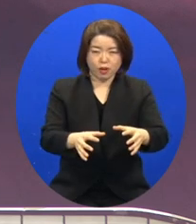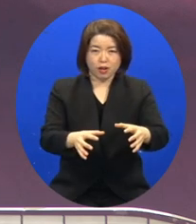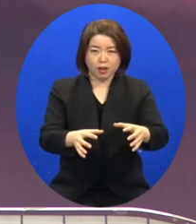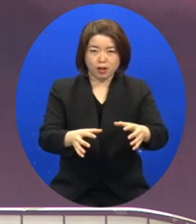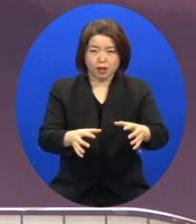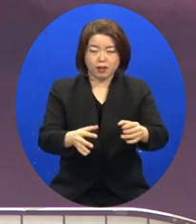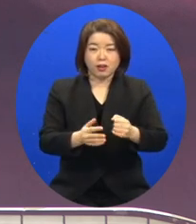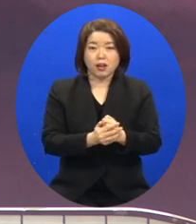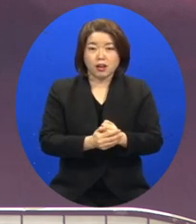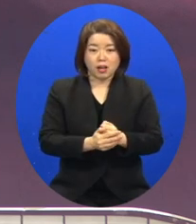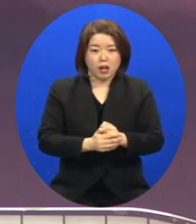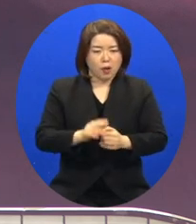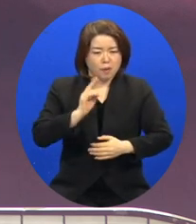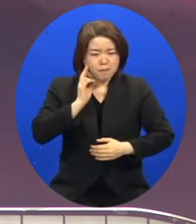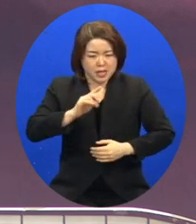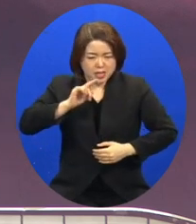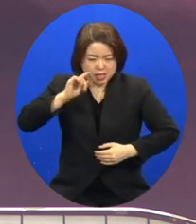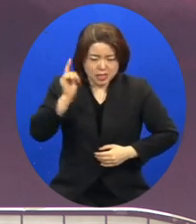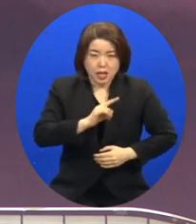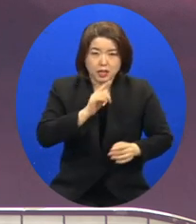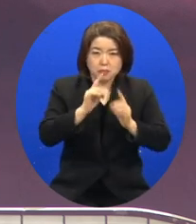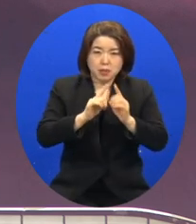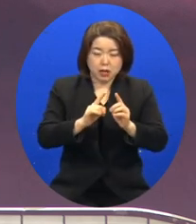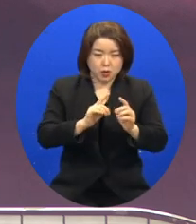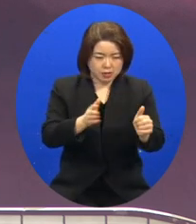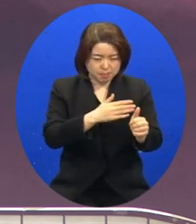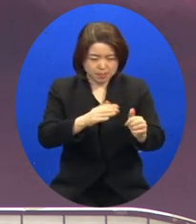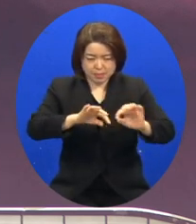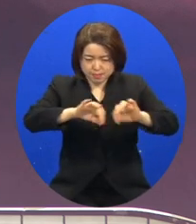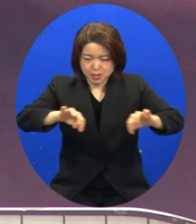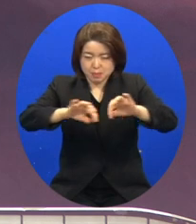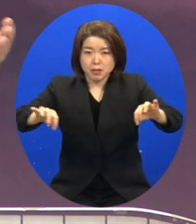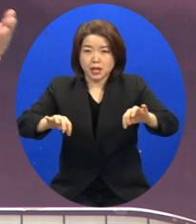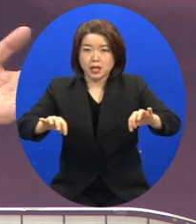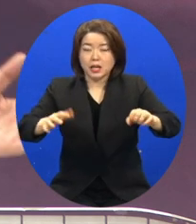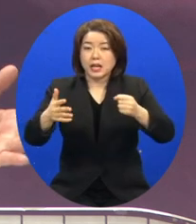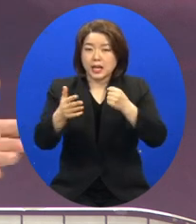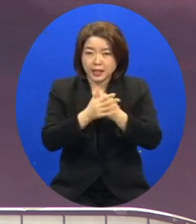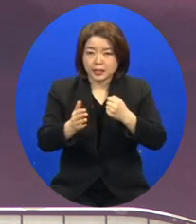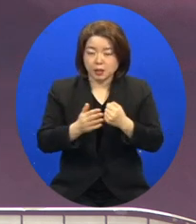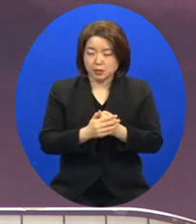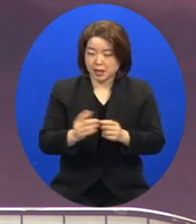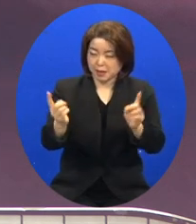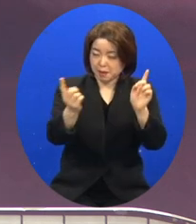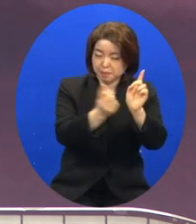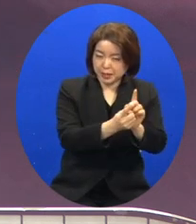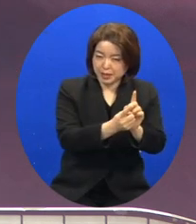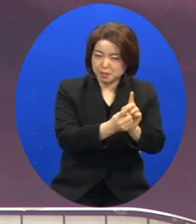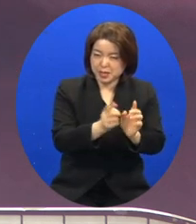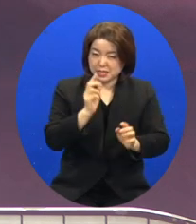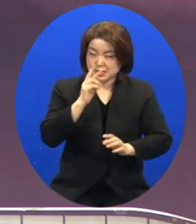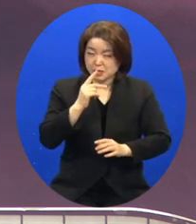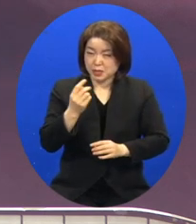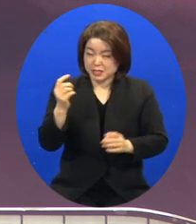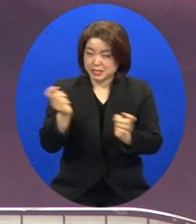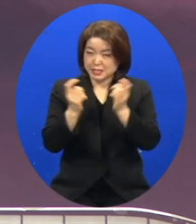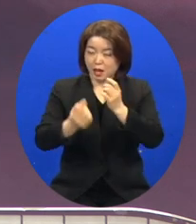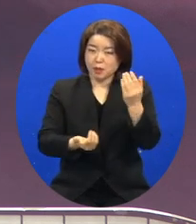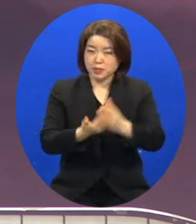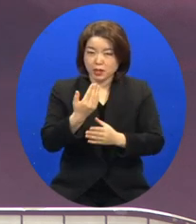그동안 너무나 악한 말로 서로 이간질을 했기 때문에 아마 만나면 틀니 5 싸움이 벌어질 거라고 확신해